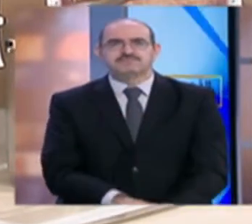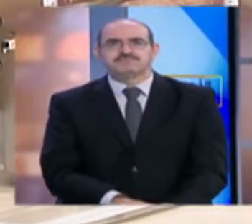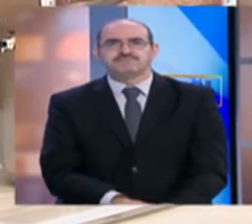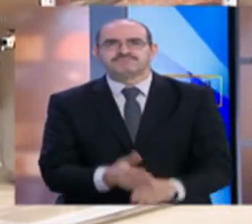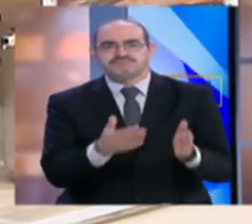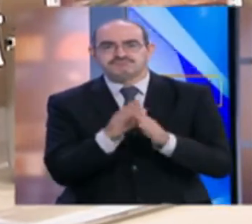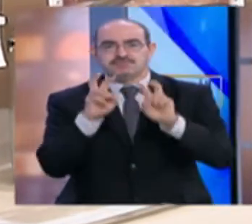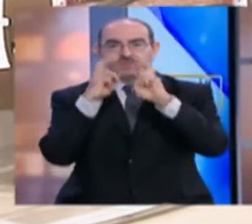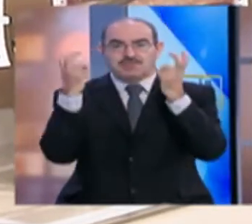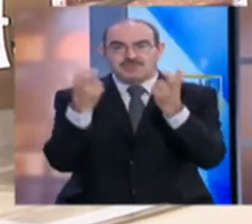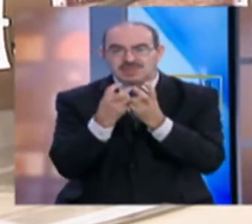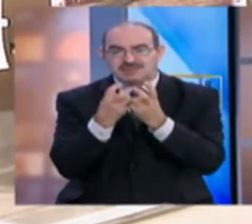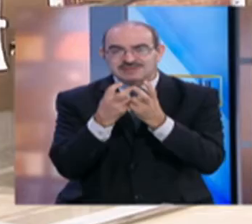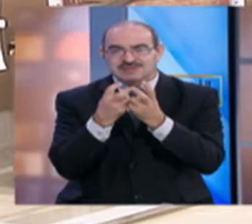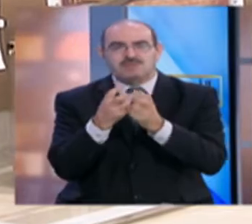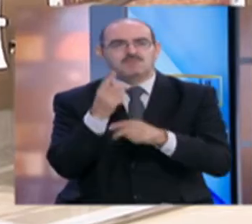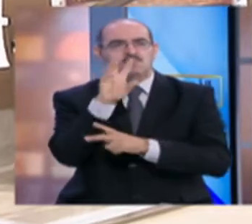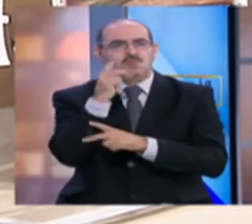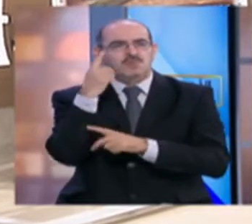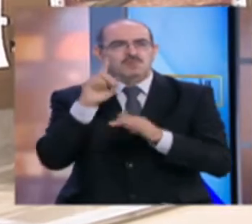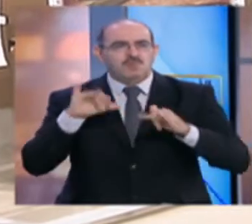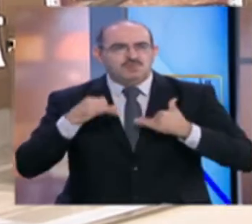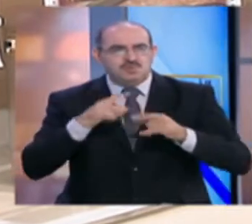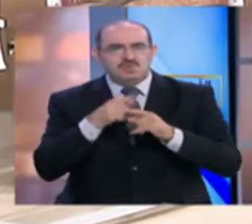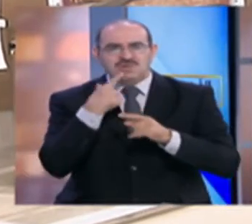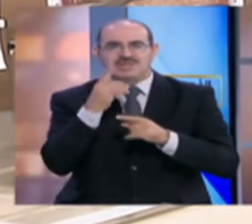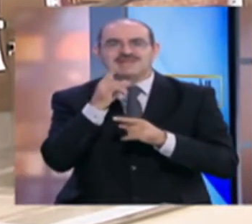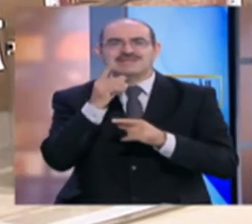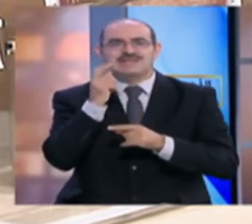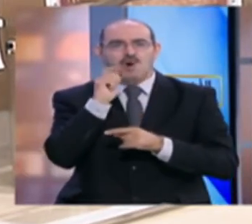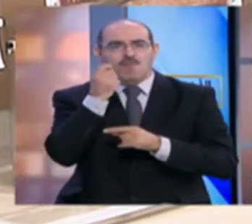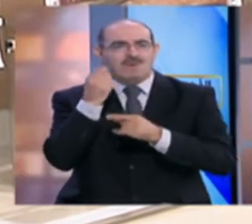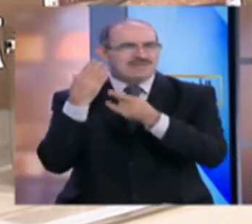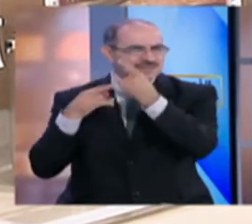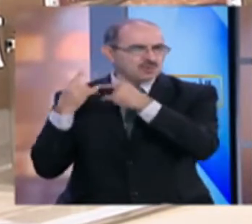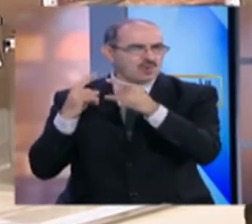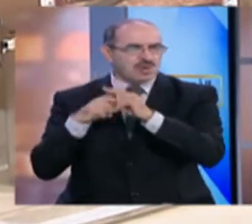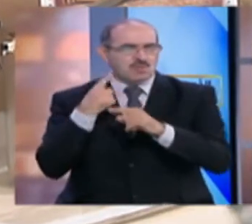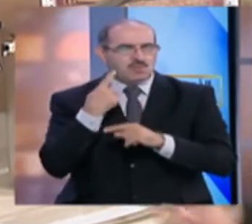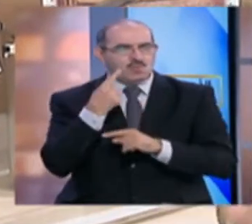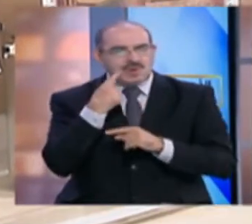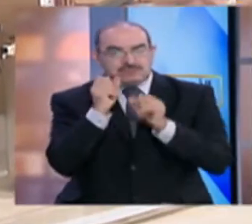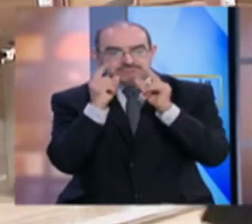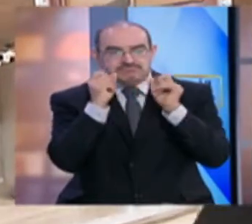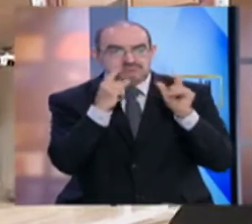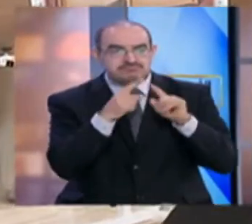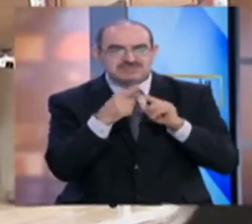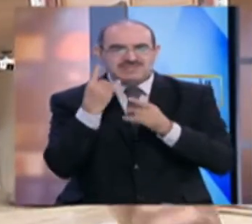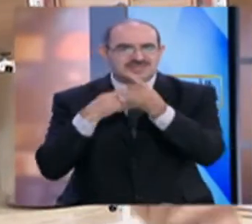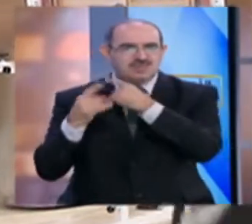هذا الملتقى يسمح للشباب والمؤرخين على حد سواء الاطلاع على التاريخ المشترك